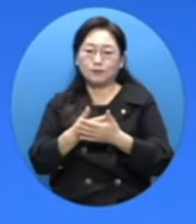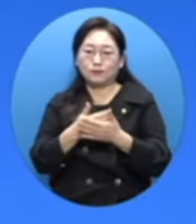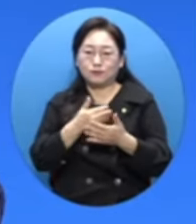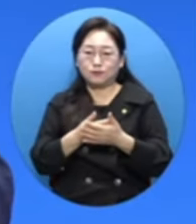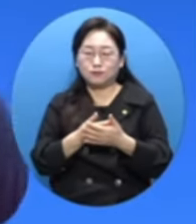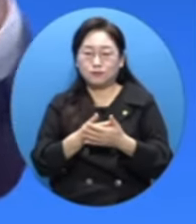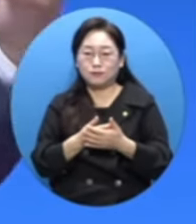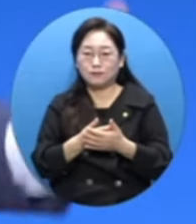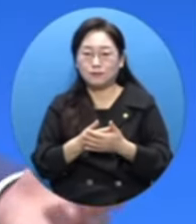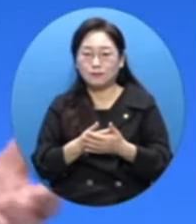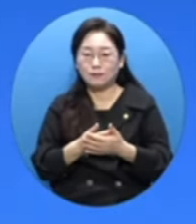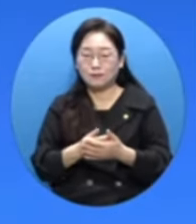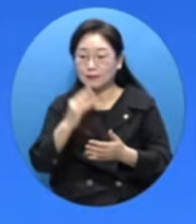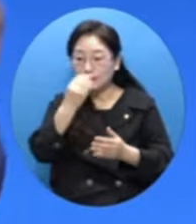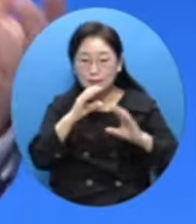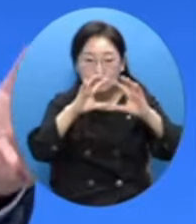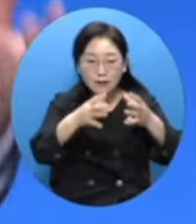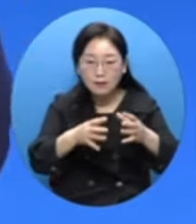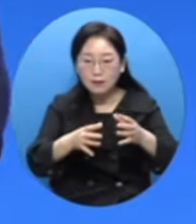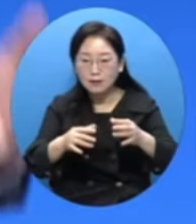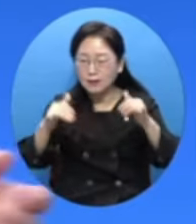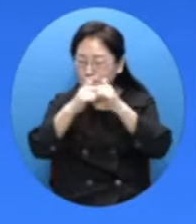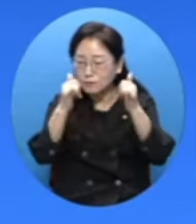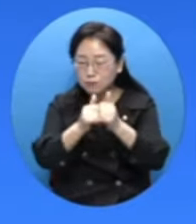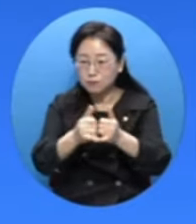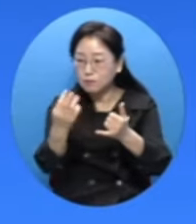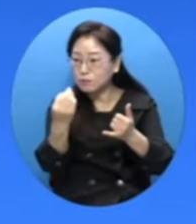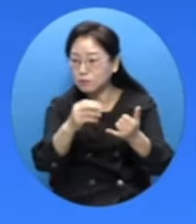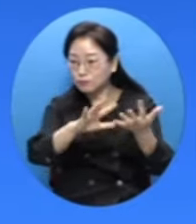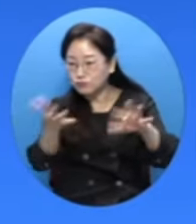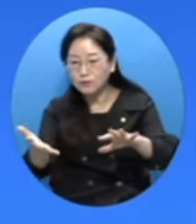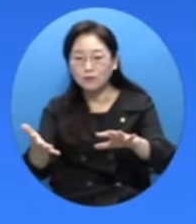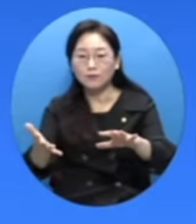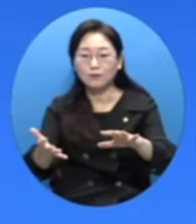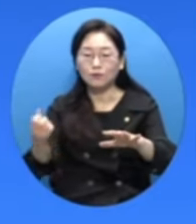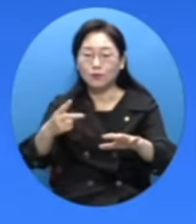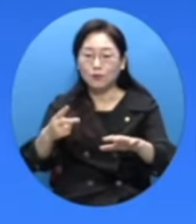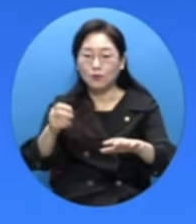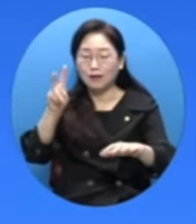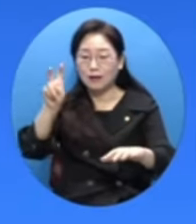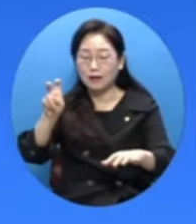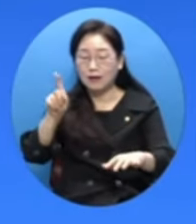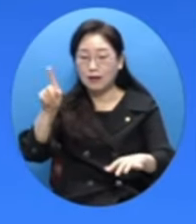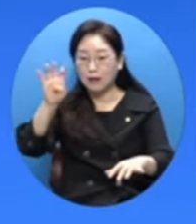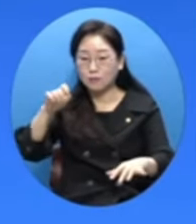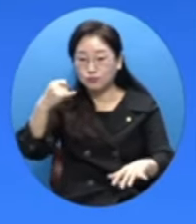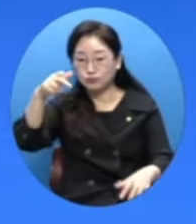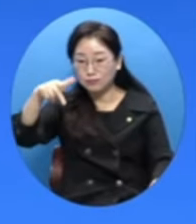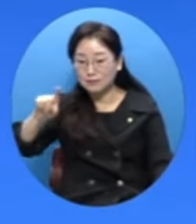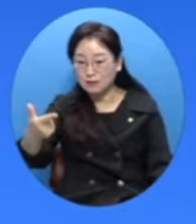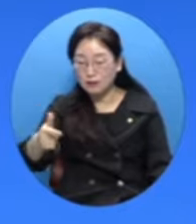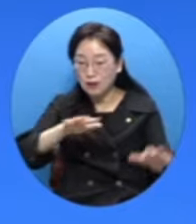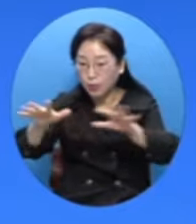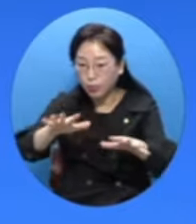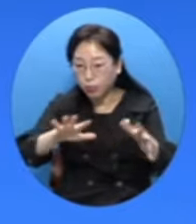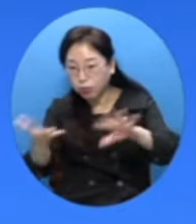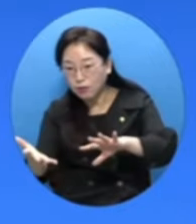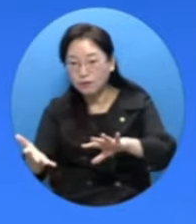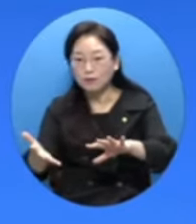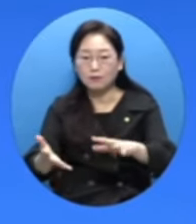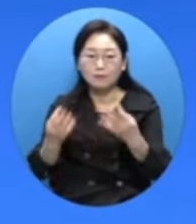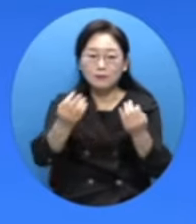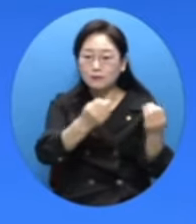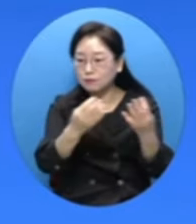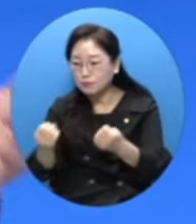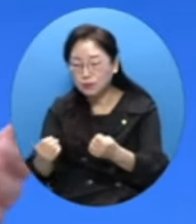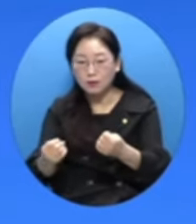소식입니다. 이스라엘에 전쟁이 일어나서 몇천 명이 죽고 또 아프가니스탄에 지진이 나서 또 몇천 명이 죽고 요즘 뭐 사고가 났다